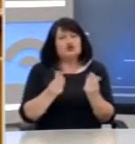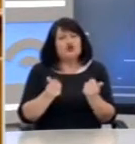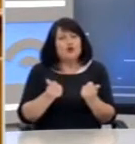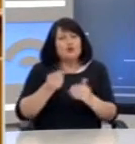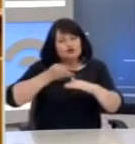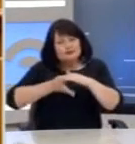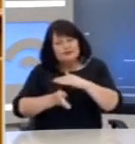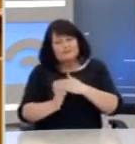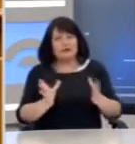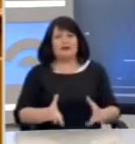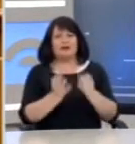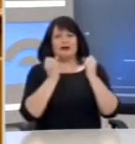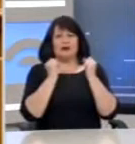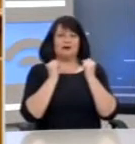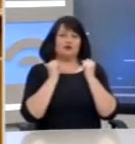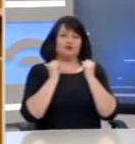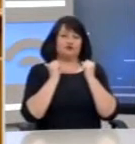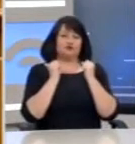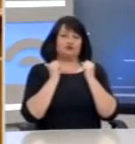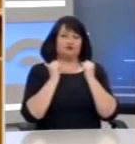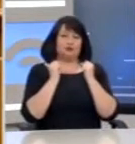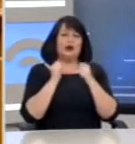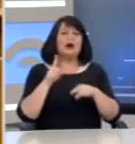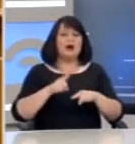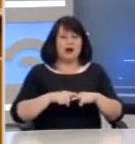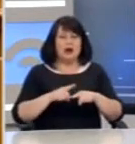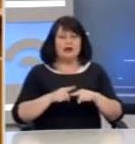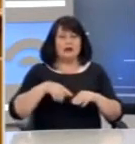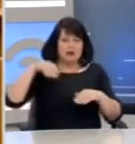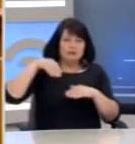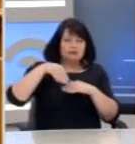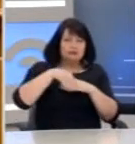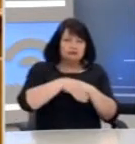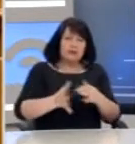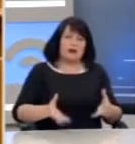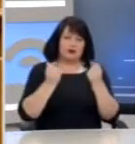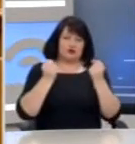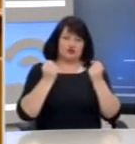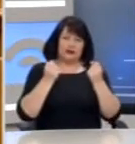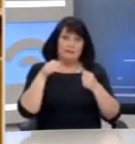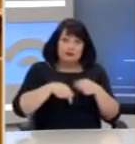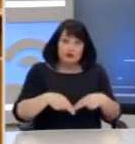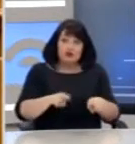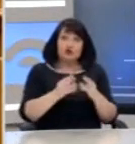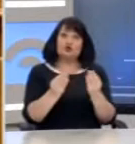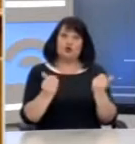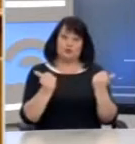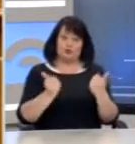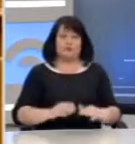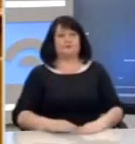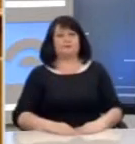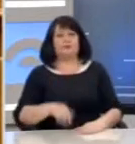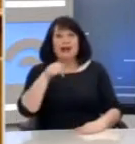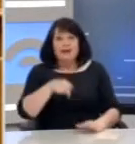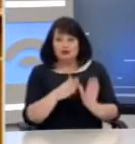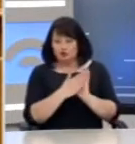χώρας από τη μεγάλη ελληνική ύφεση. Το μεσοπρόθεσμο πρόγραμμα δημοσιονομικής